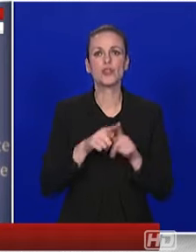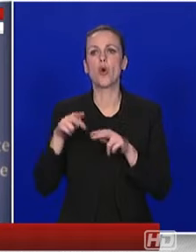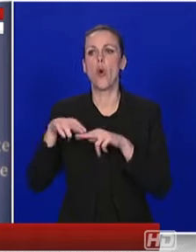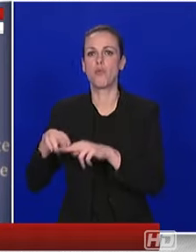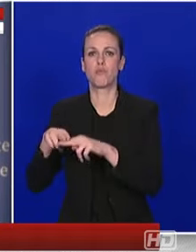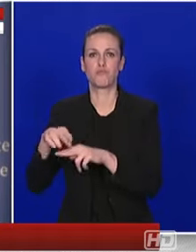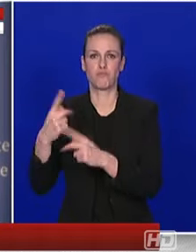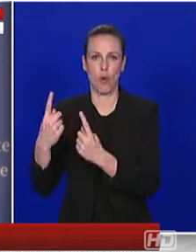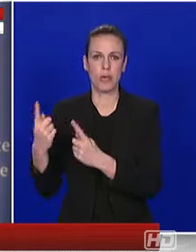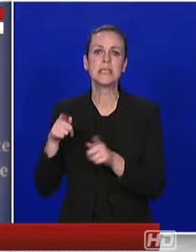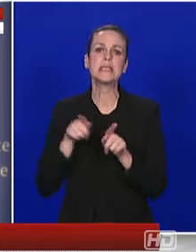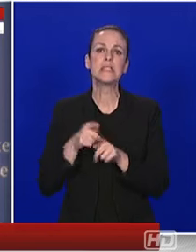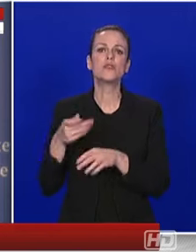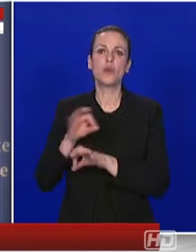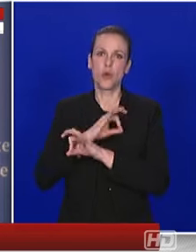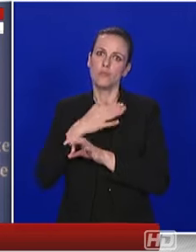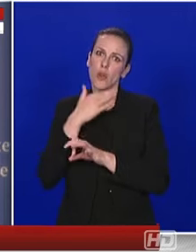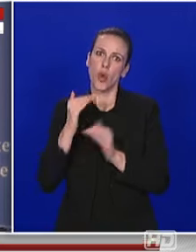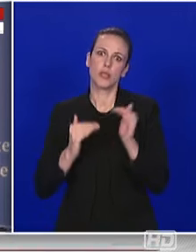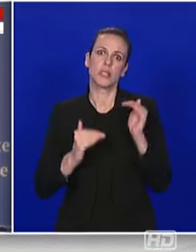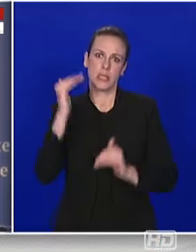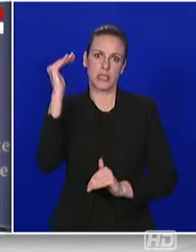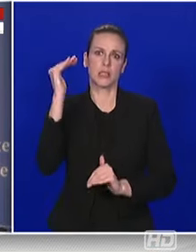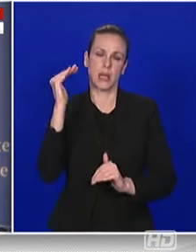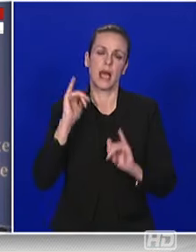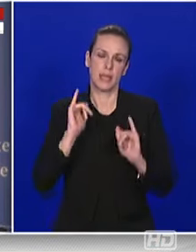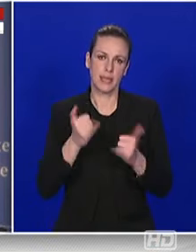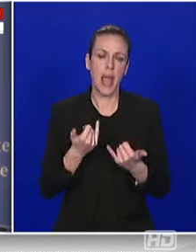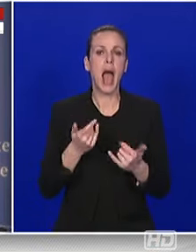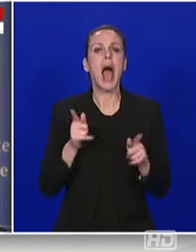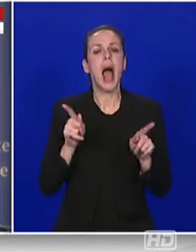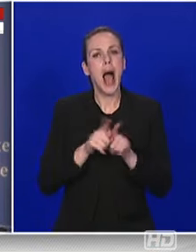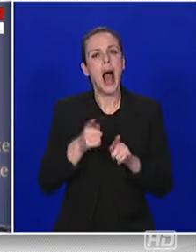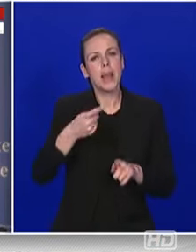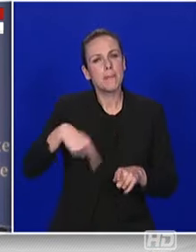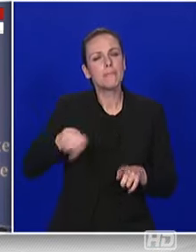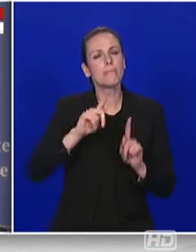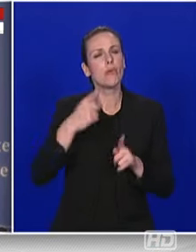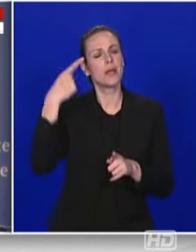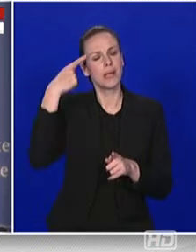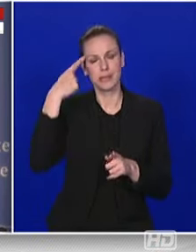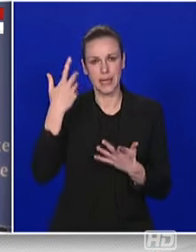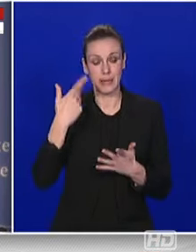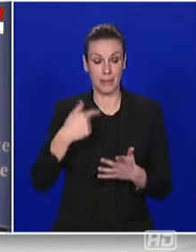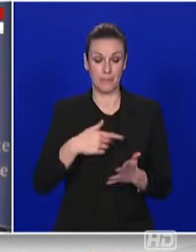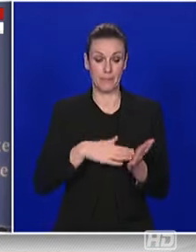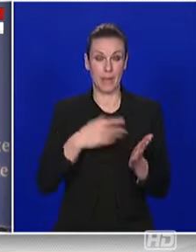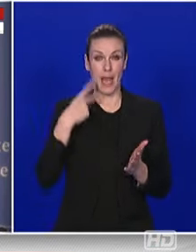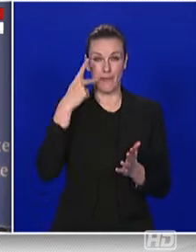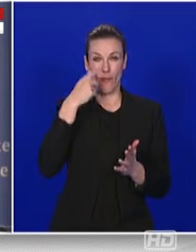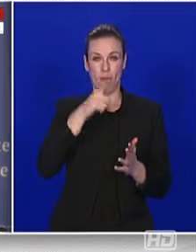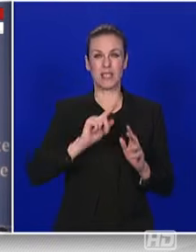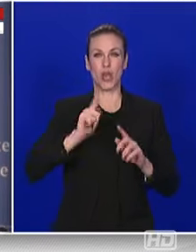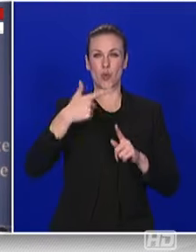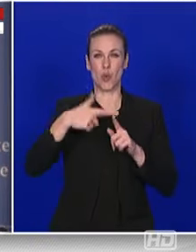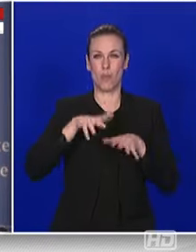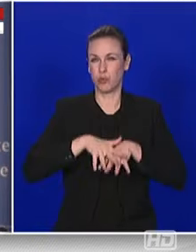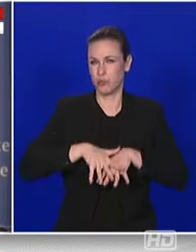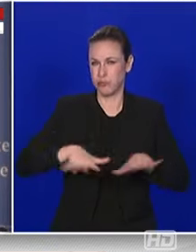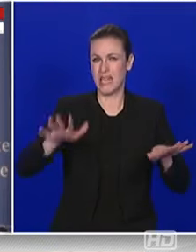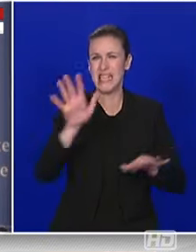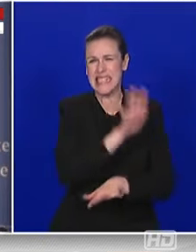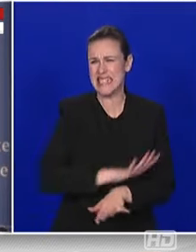i umrlih, relativno visok. Međutim, moramo isto tako znati da ako gledamo ovaj drugi val koji je pogodio cijelu